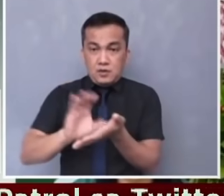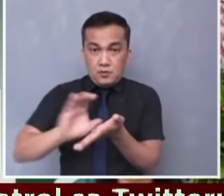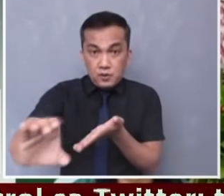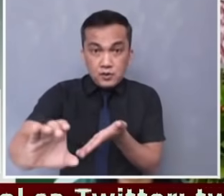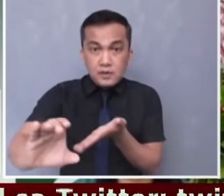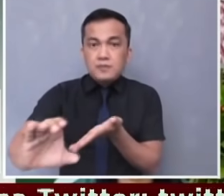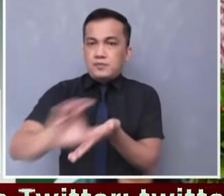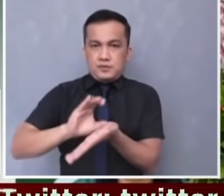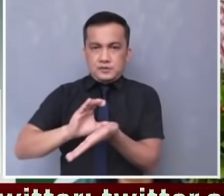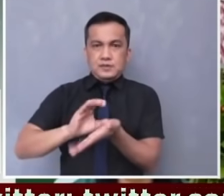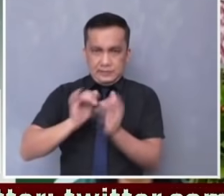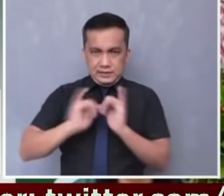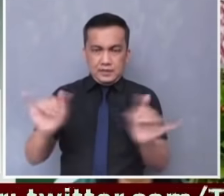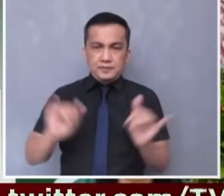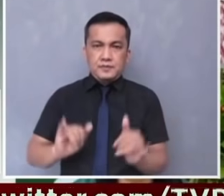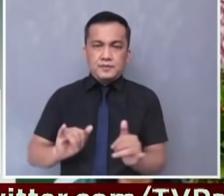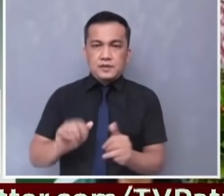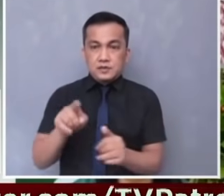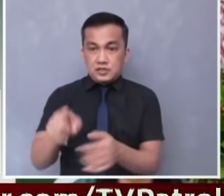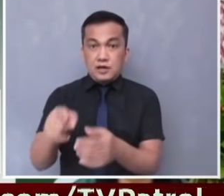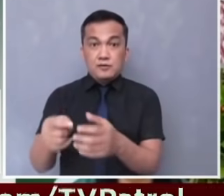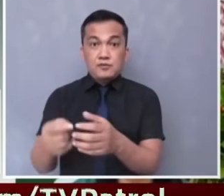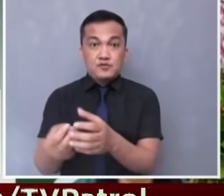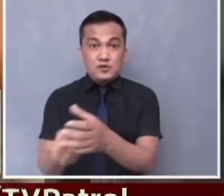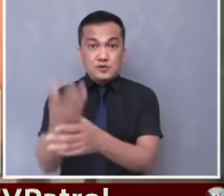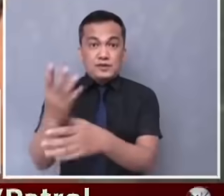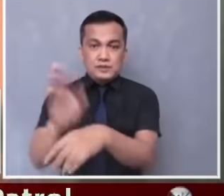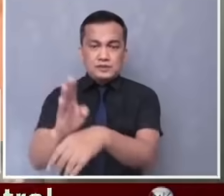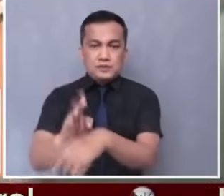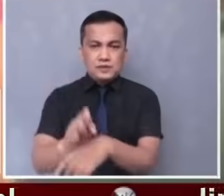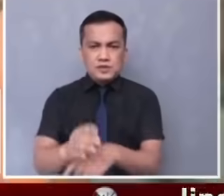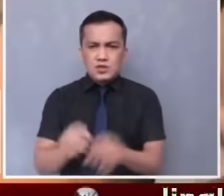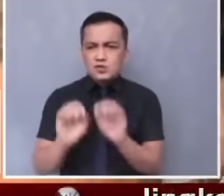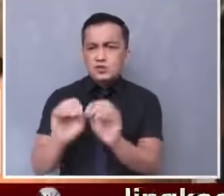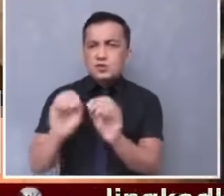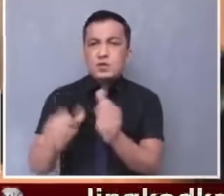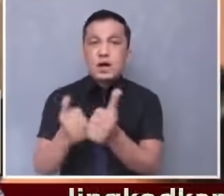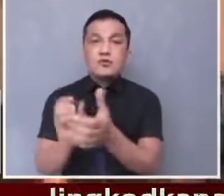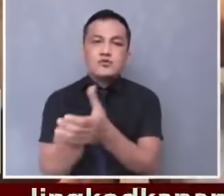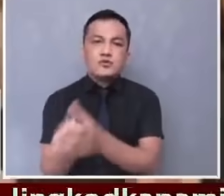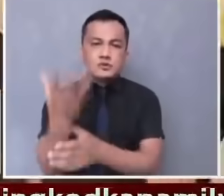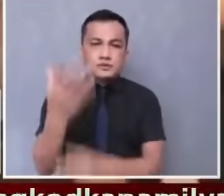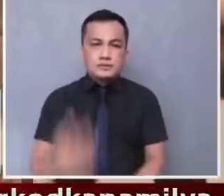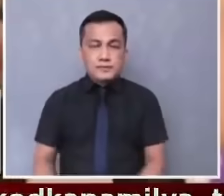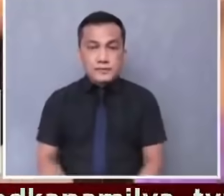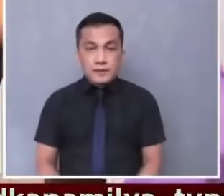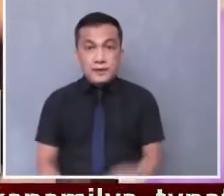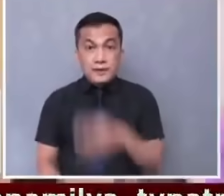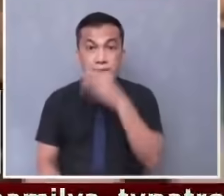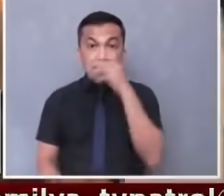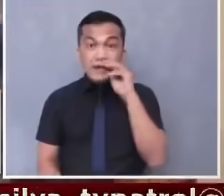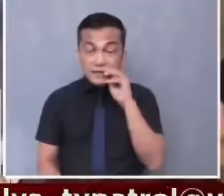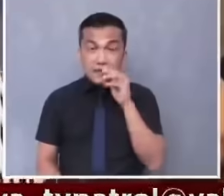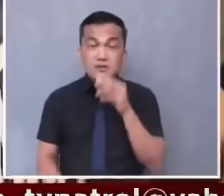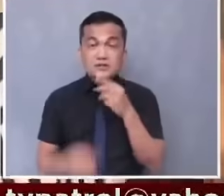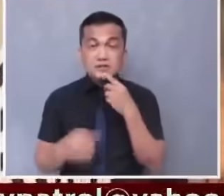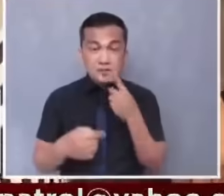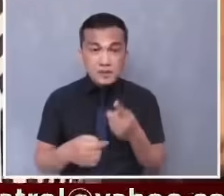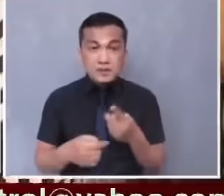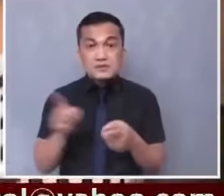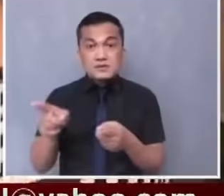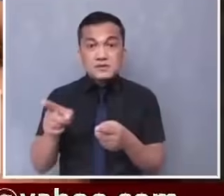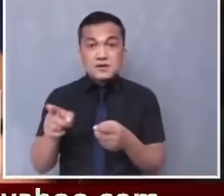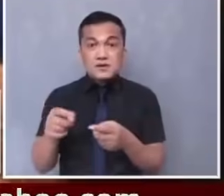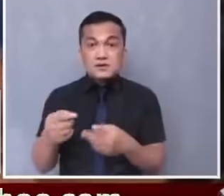na. At tuturuan din natin sila paano palaguin. Nilinaw naman ni Pacquiao na inaalok lang siya ng mga interesadong bumili